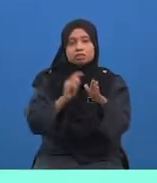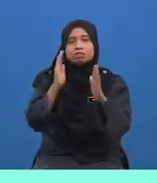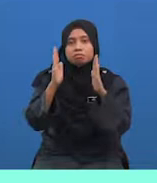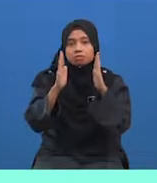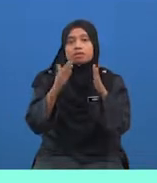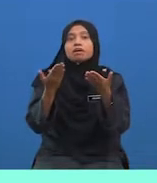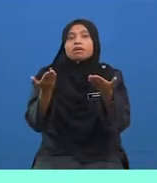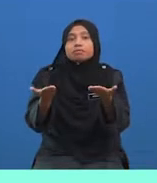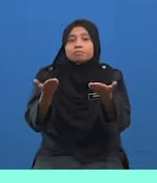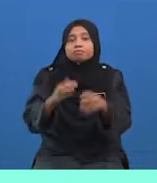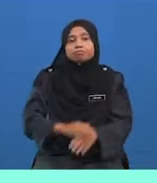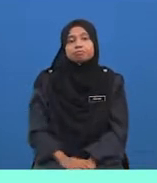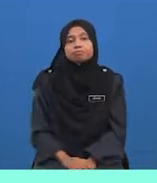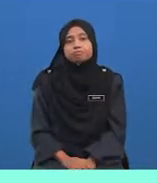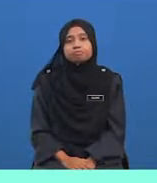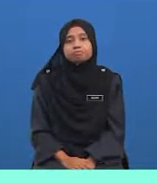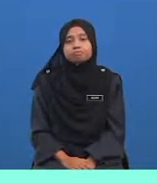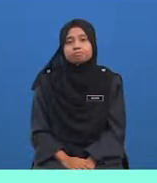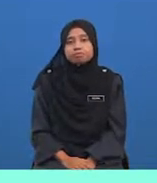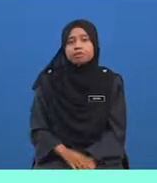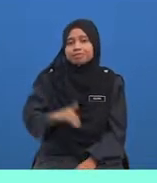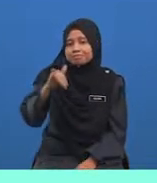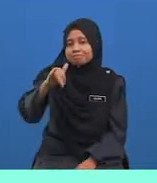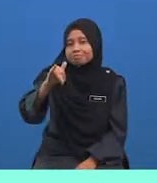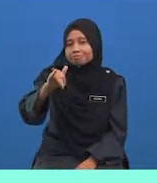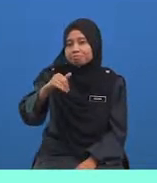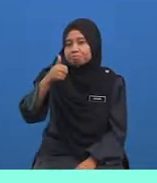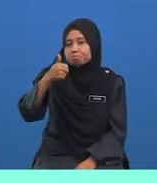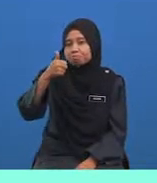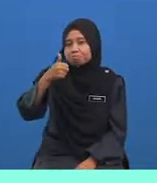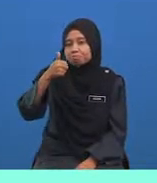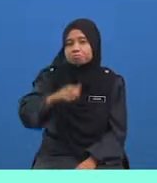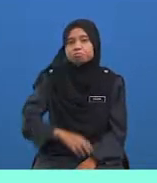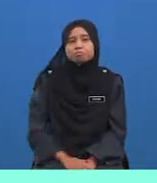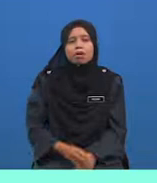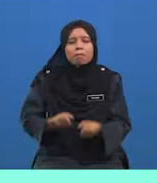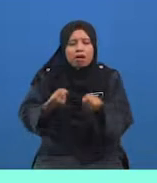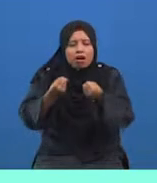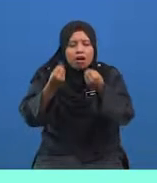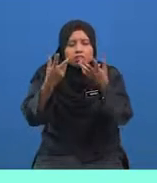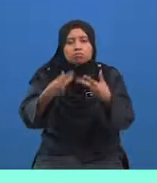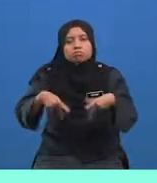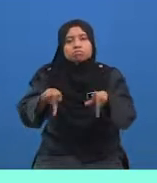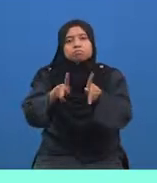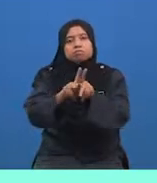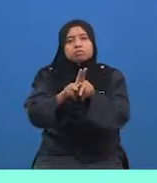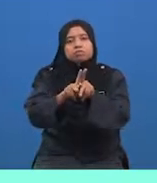yang terdapat di Malaysia? Ya, hebat murid-murid. Banyak